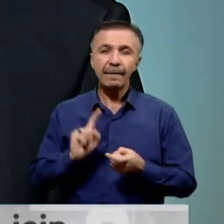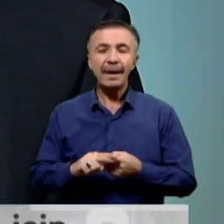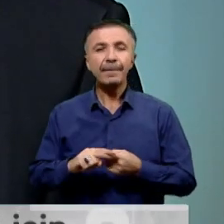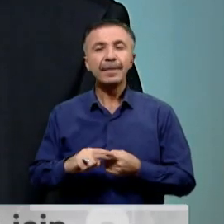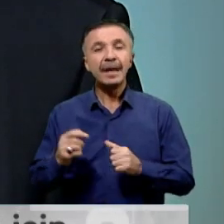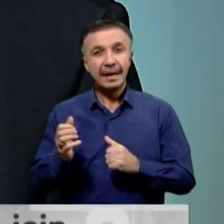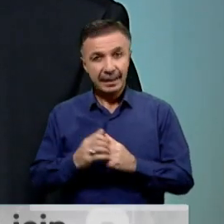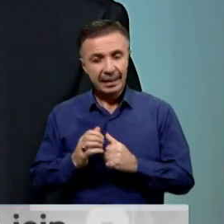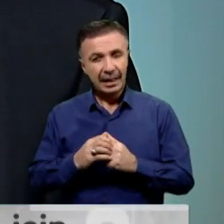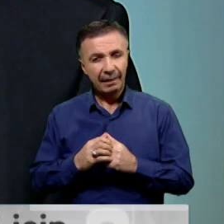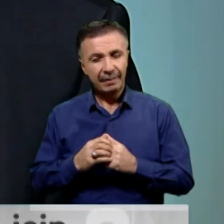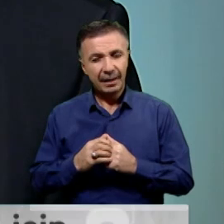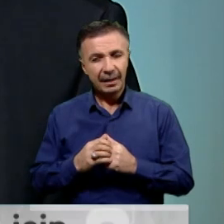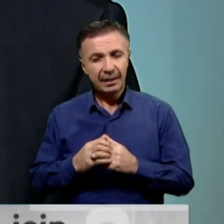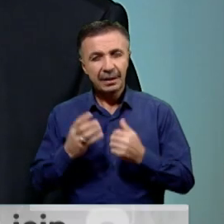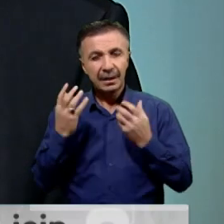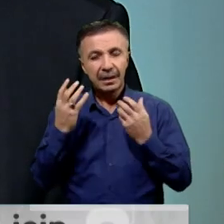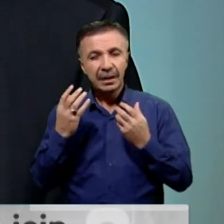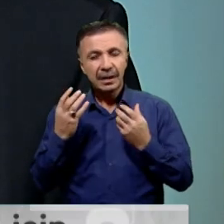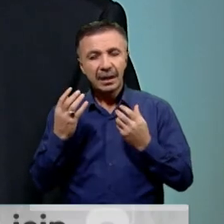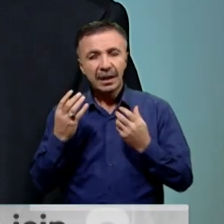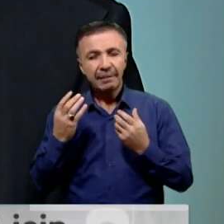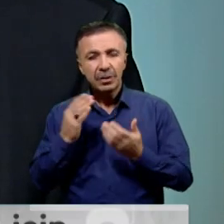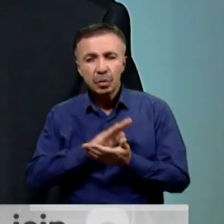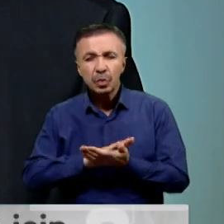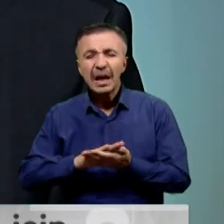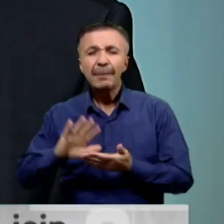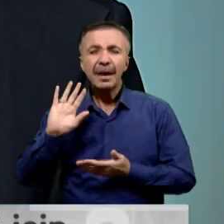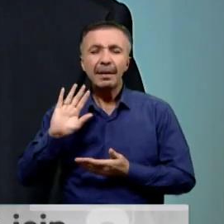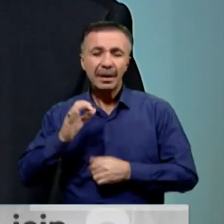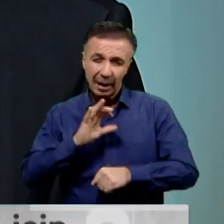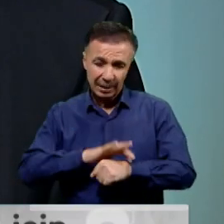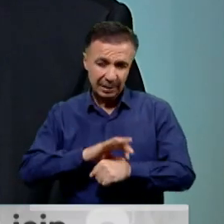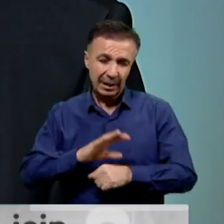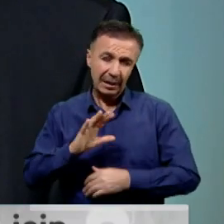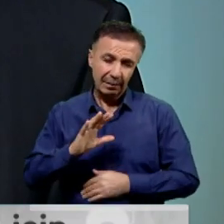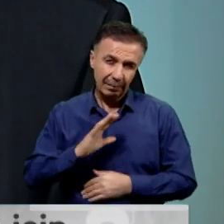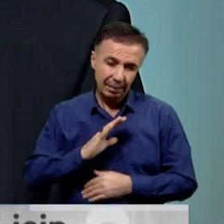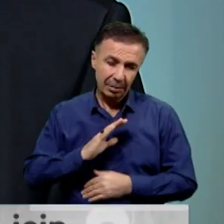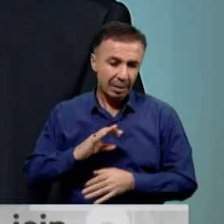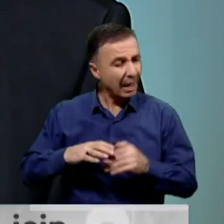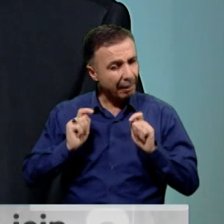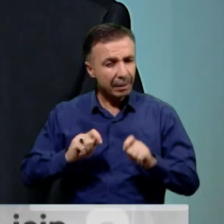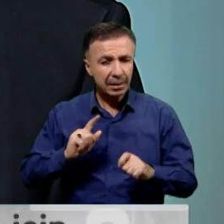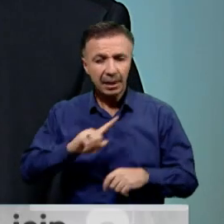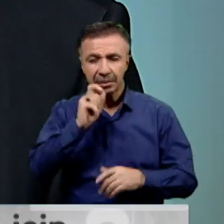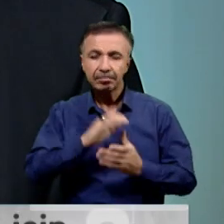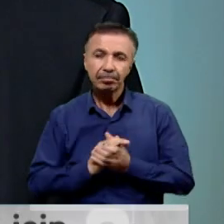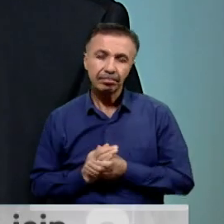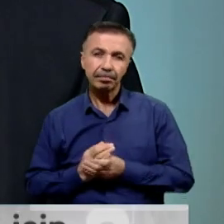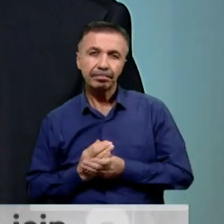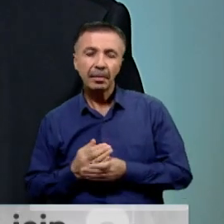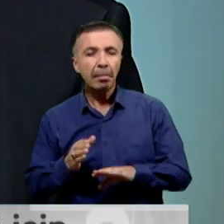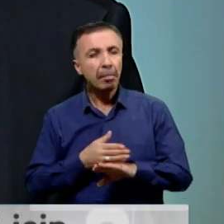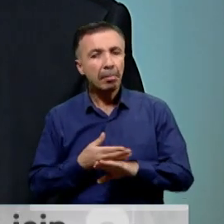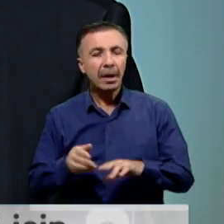tedavisi mümkün olmayan bir hastalığa tutulmuş. Şimdi ne yapacak? Yani mal